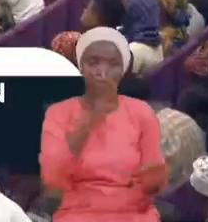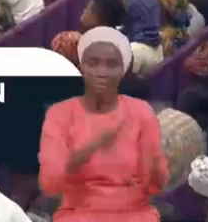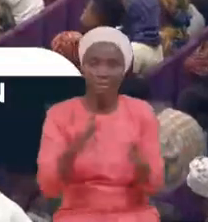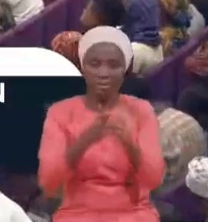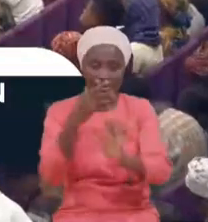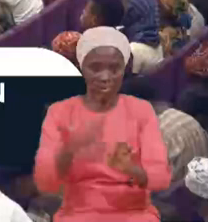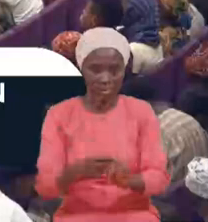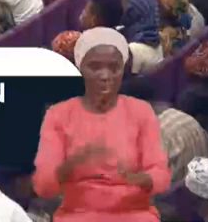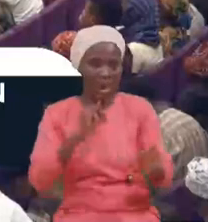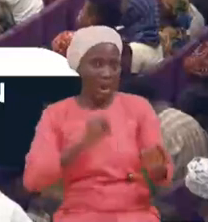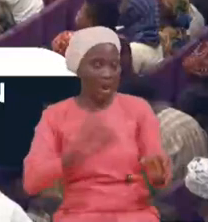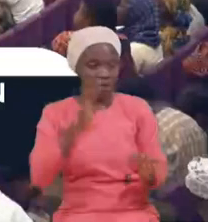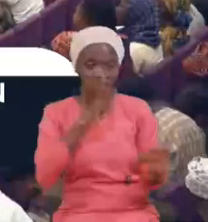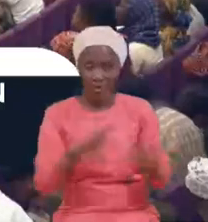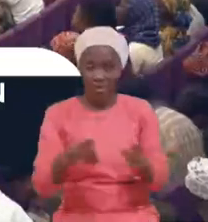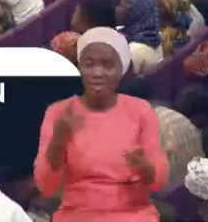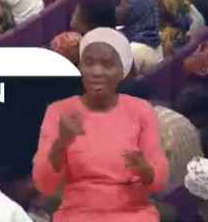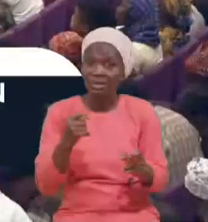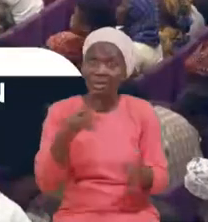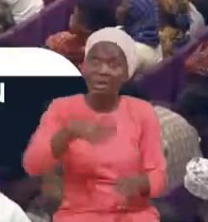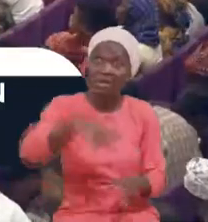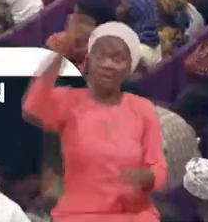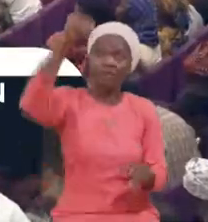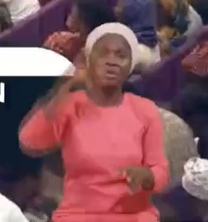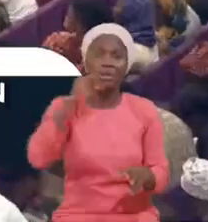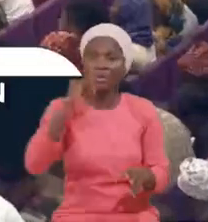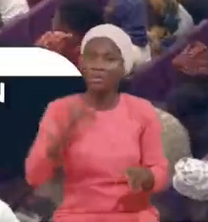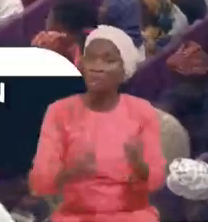préparé. L'enlèvement est sur le point